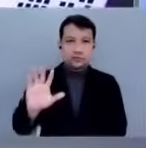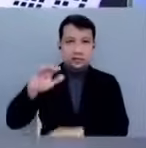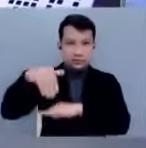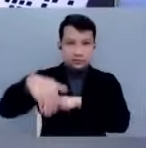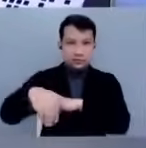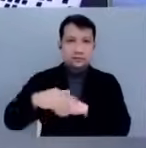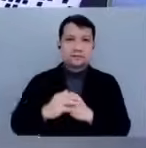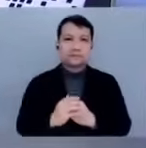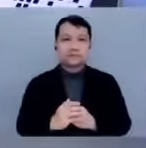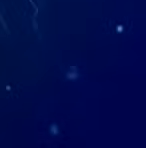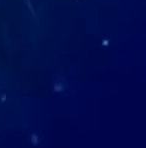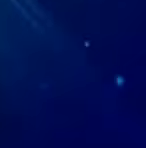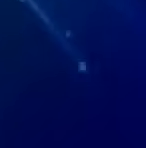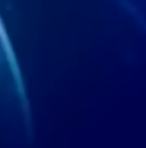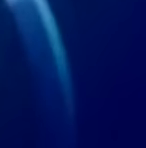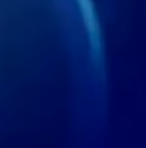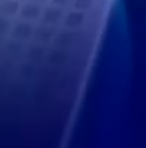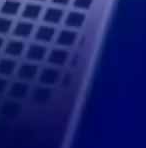Tonight.